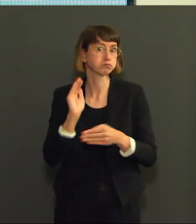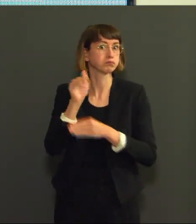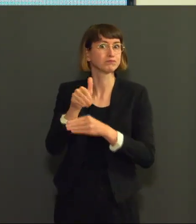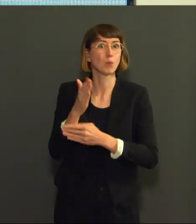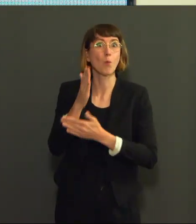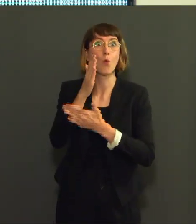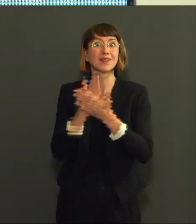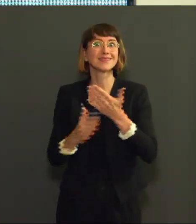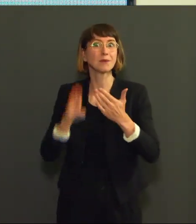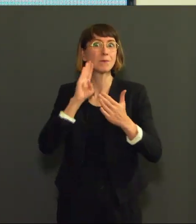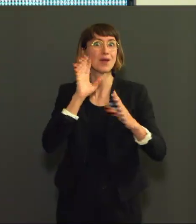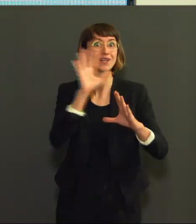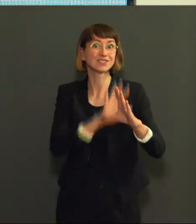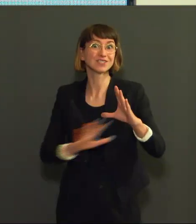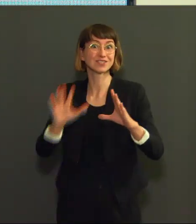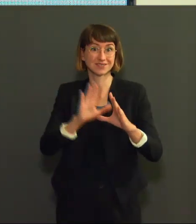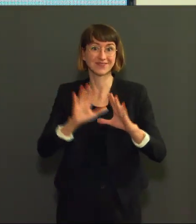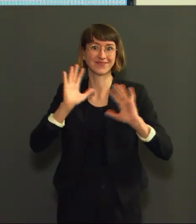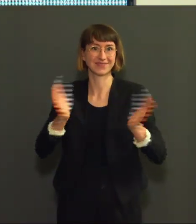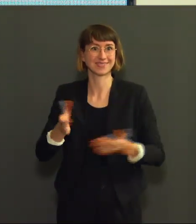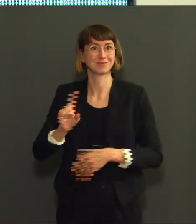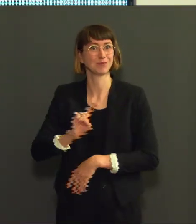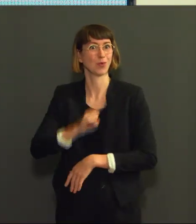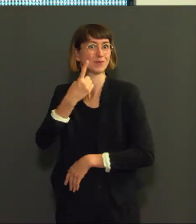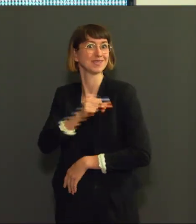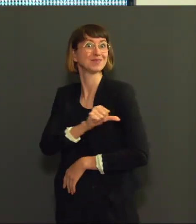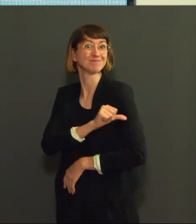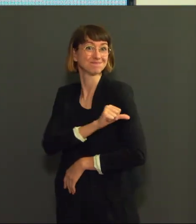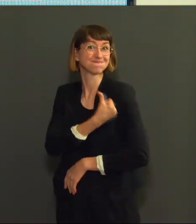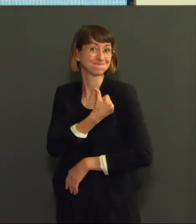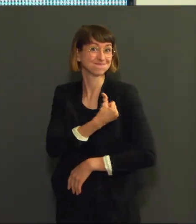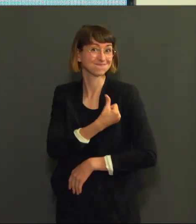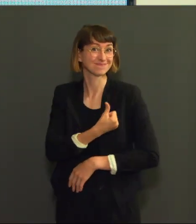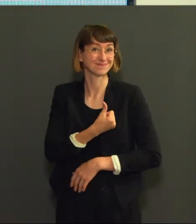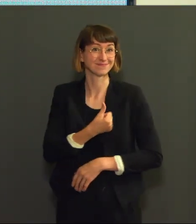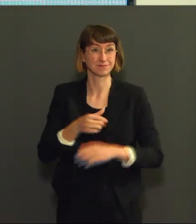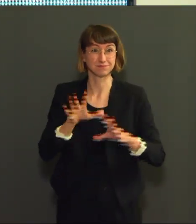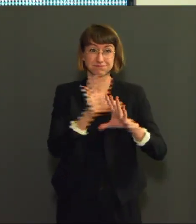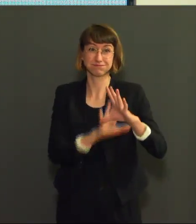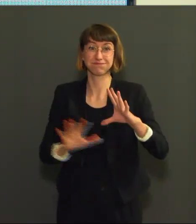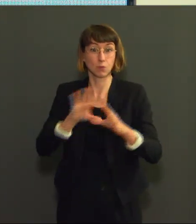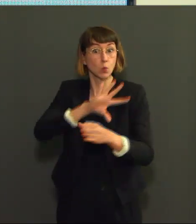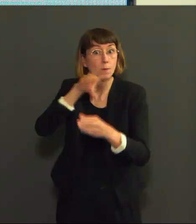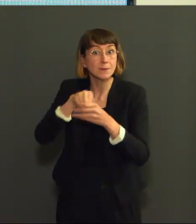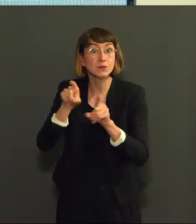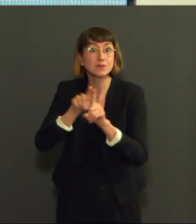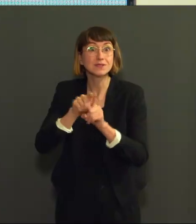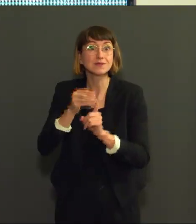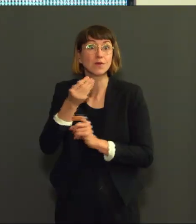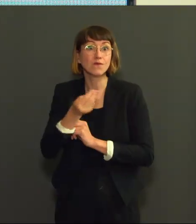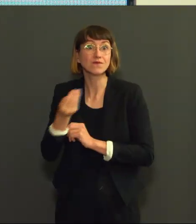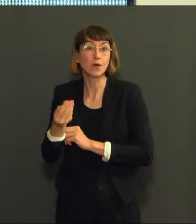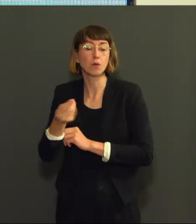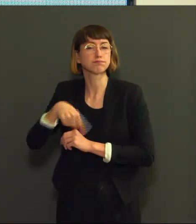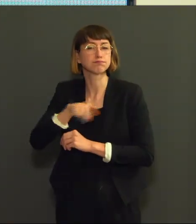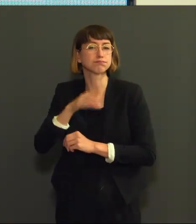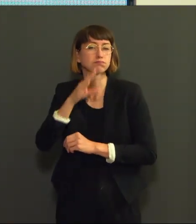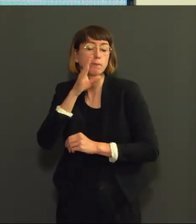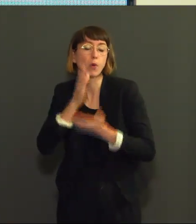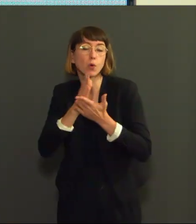des Belges. Quand je dis la totalité, c'est effectivement toute la population, y compris les enfants qui ne sont pas vaccinables, qui a reçu une première dose de